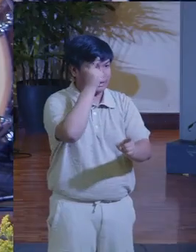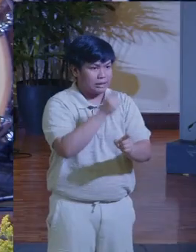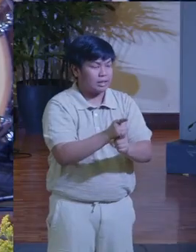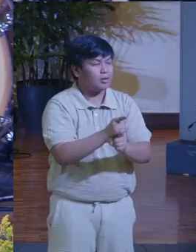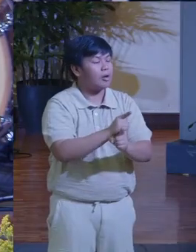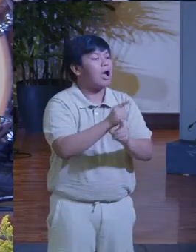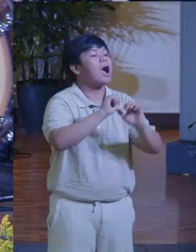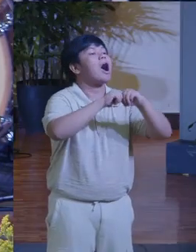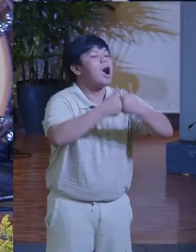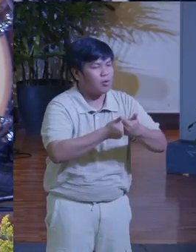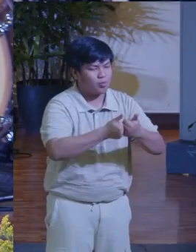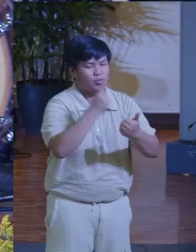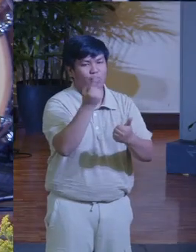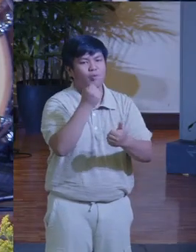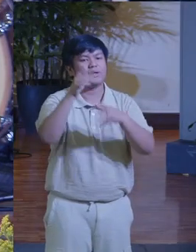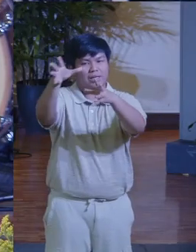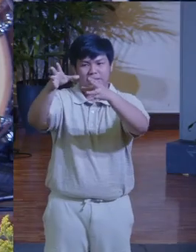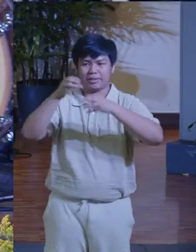kay Jesus.